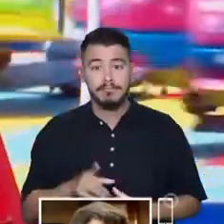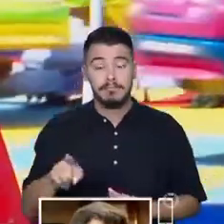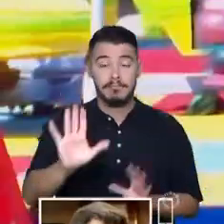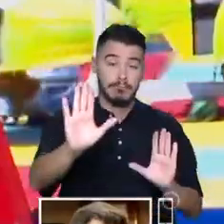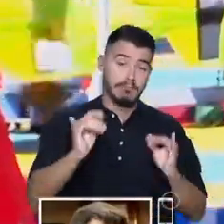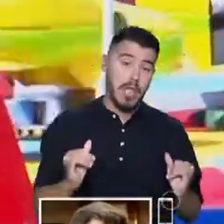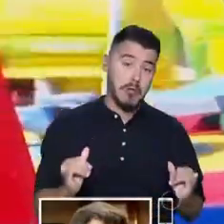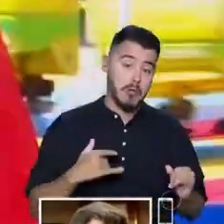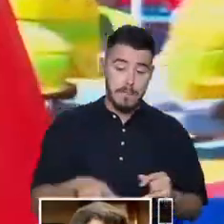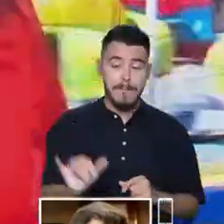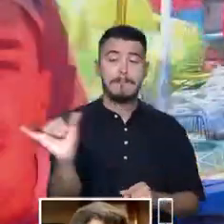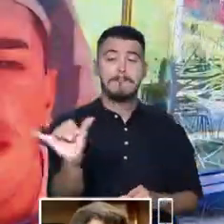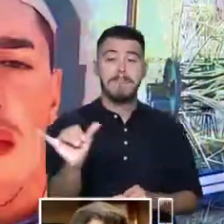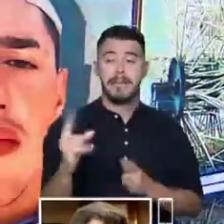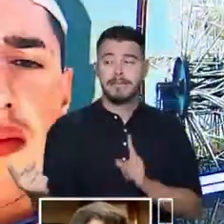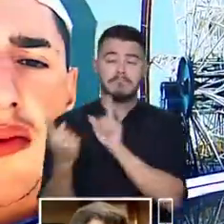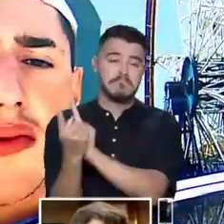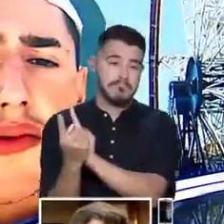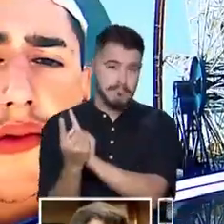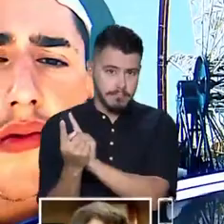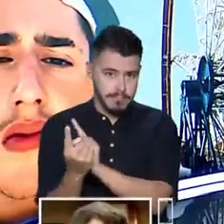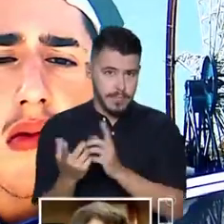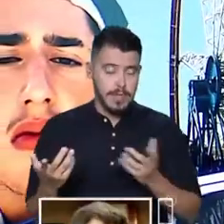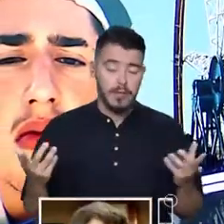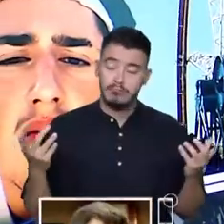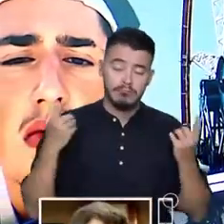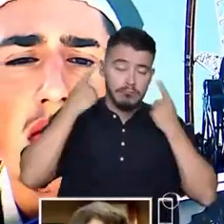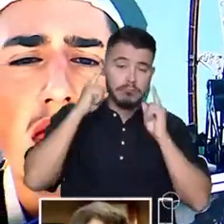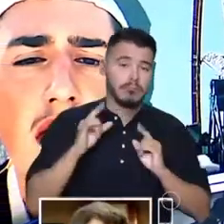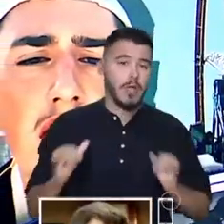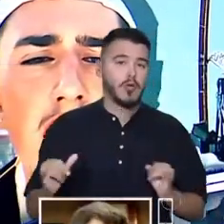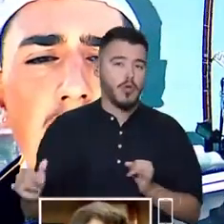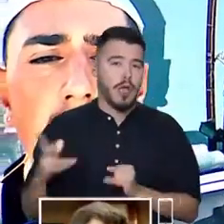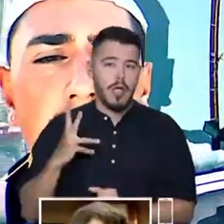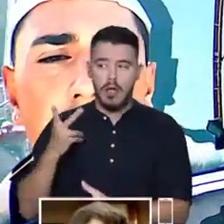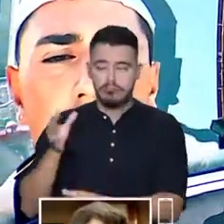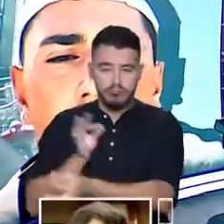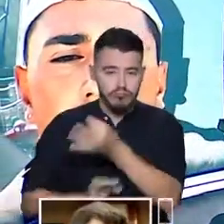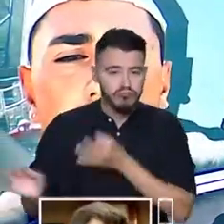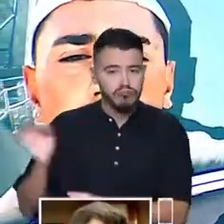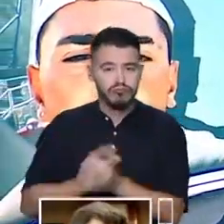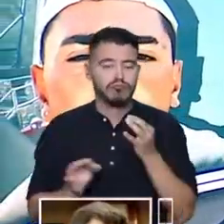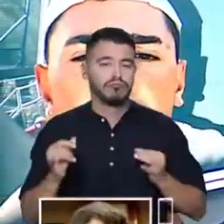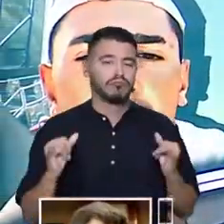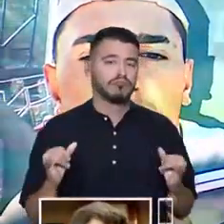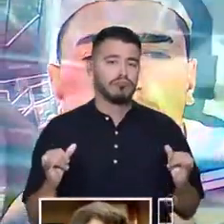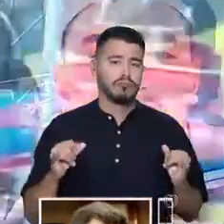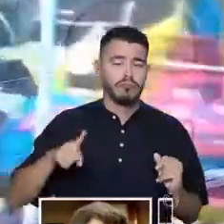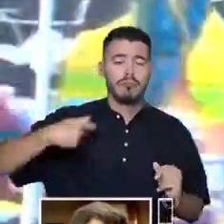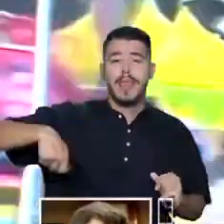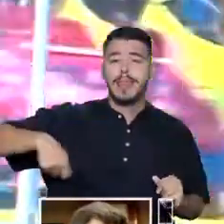Πέμπτη. Και επειδή αναλαμβάνω τις υποθέσεις πάντοτε μια συγκεκριμένη συλλογιστική. Στα δικαστήρια δεν δικάζονται